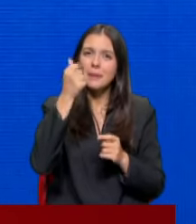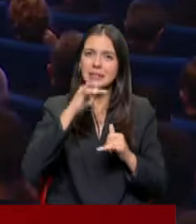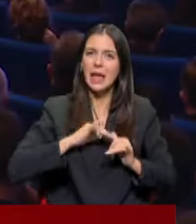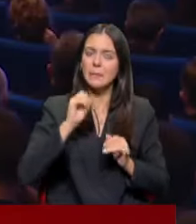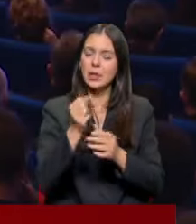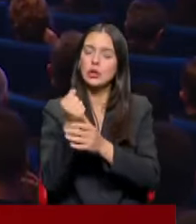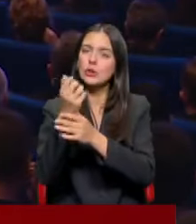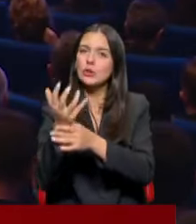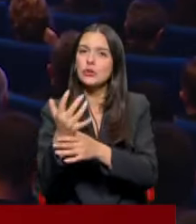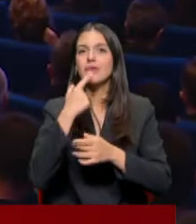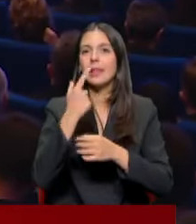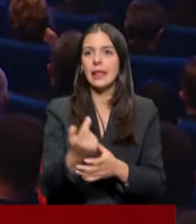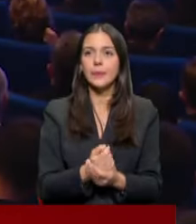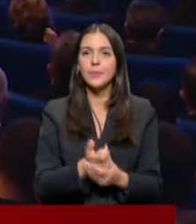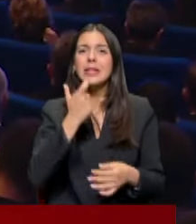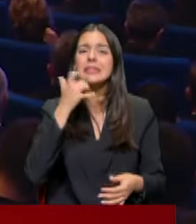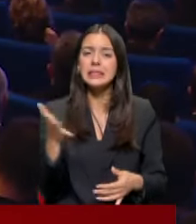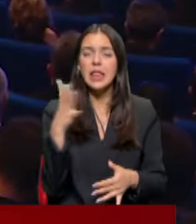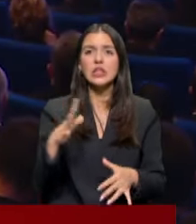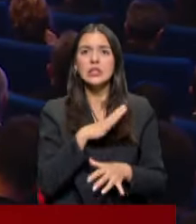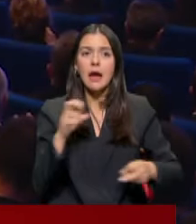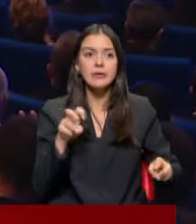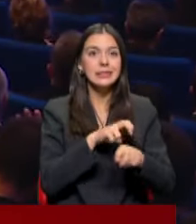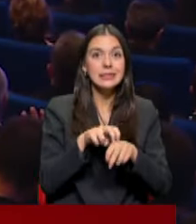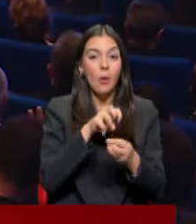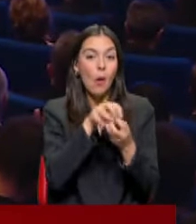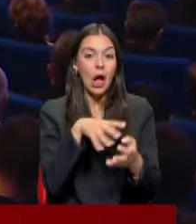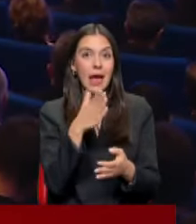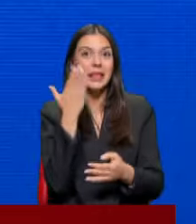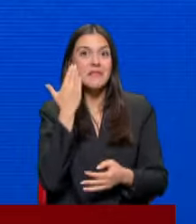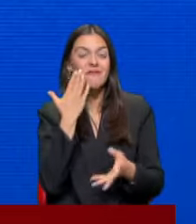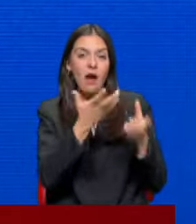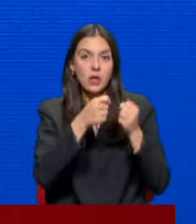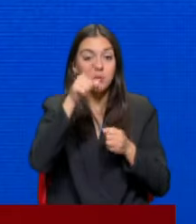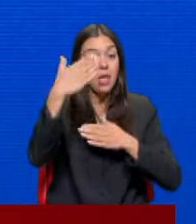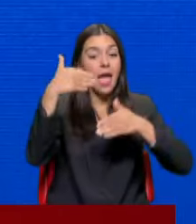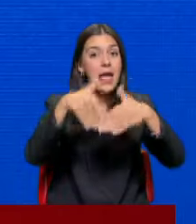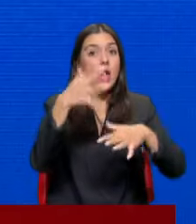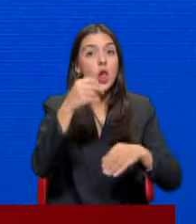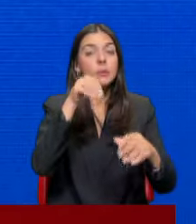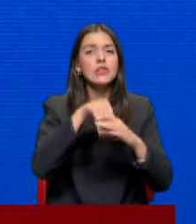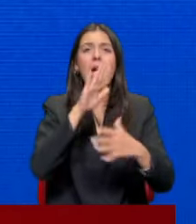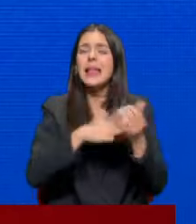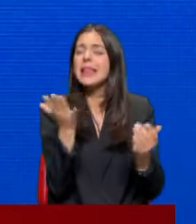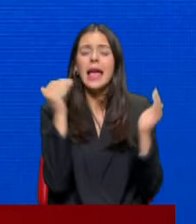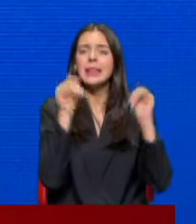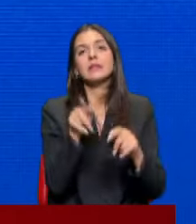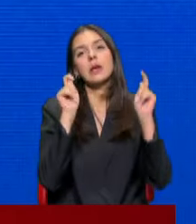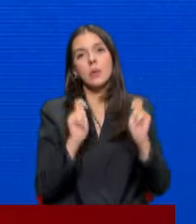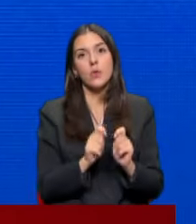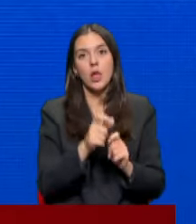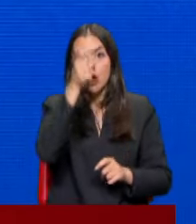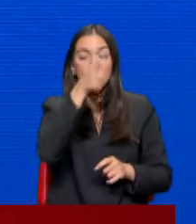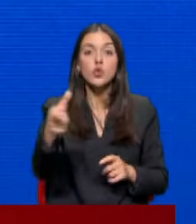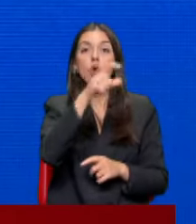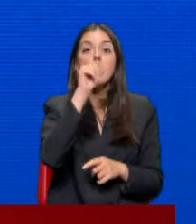gevşetiyoruz dedi. Yıllarca gerilimden beslenenler buna engel olmak için ellerinden geleni yapıyor.